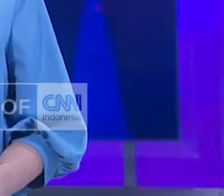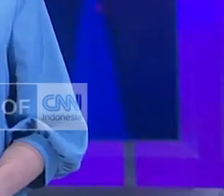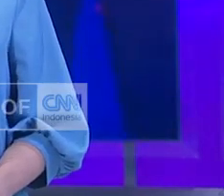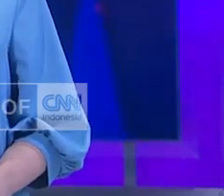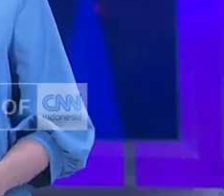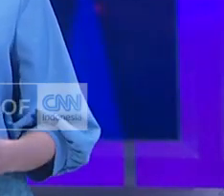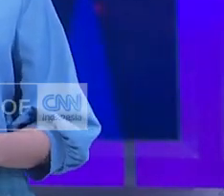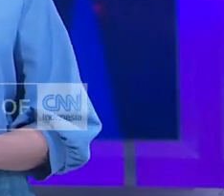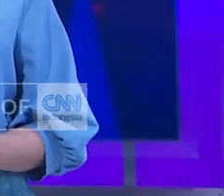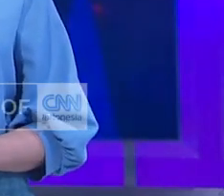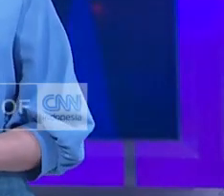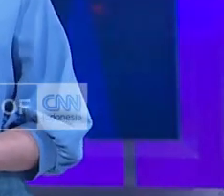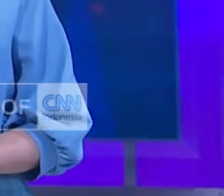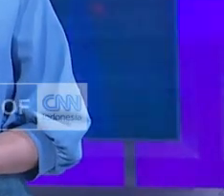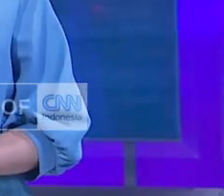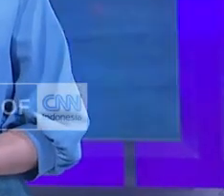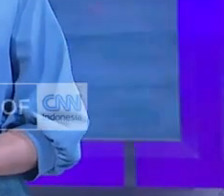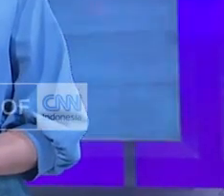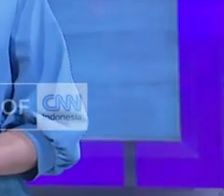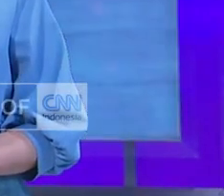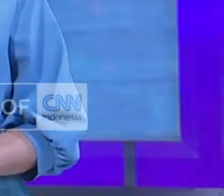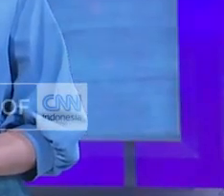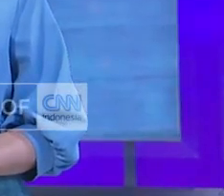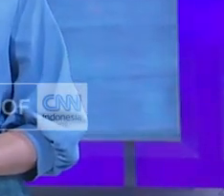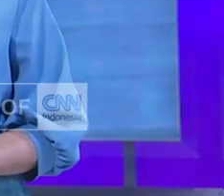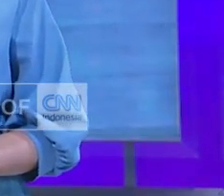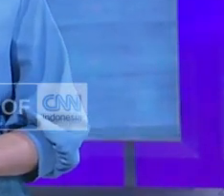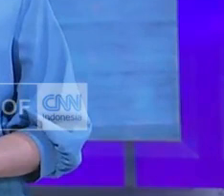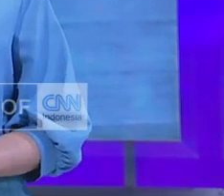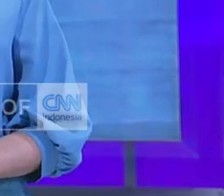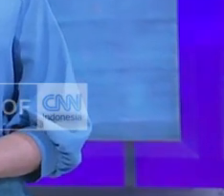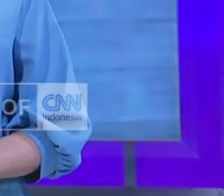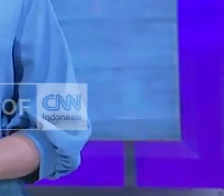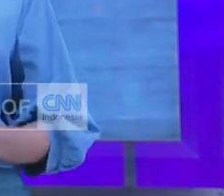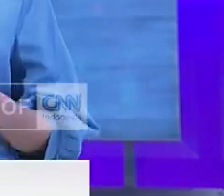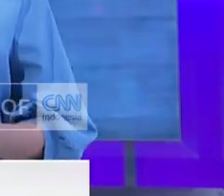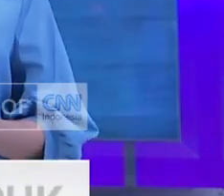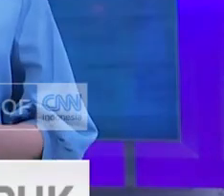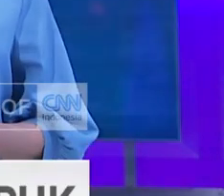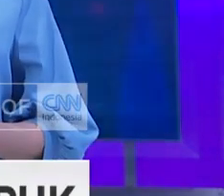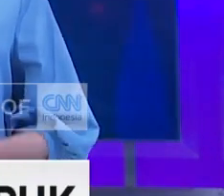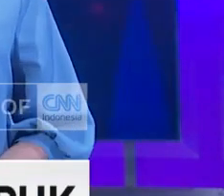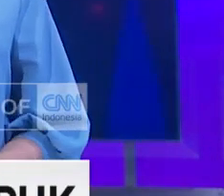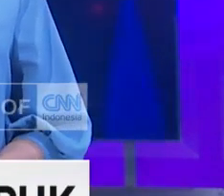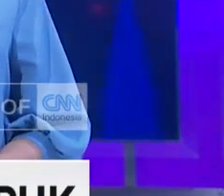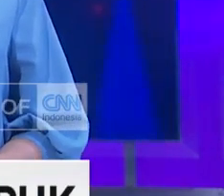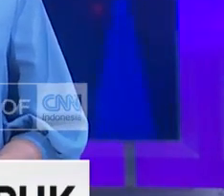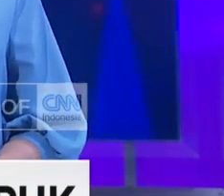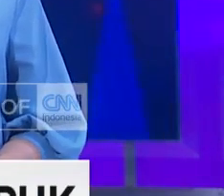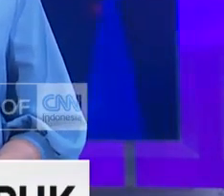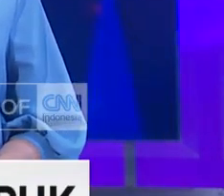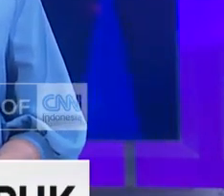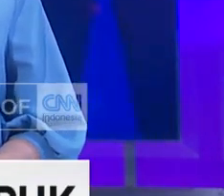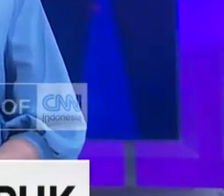Hai juru bicara Kementerian komunikasi dan Informatika Dedi Permadi Rabu sore menjelaskan bahwa ke menakar telah mengeluarkan surat edaran mengenai